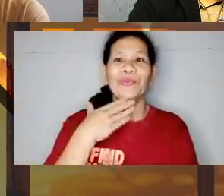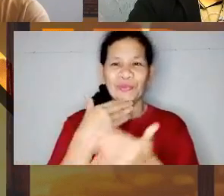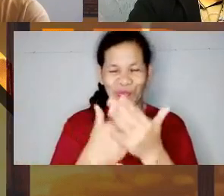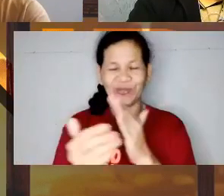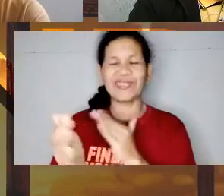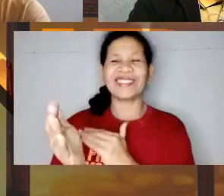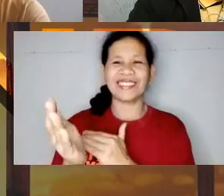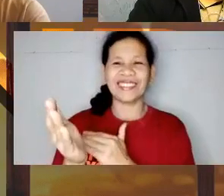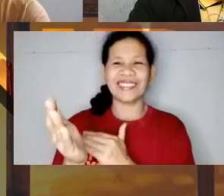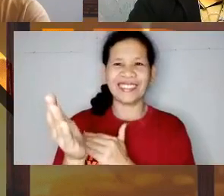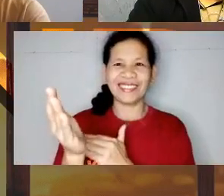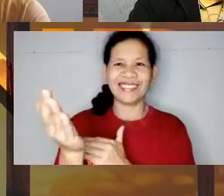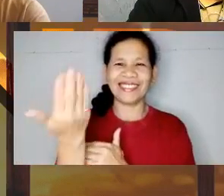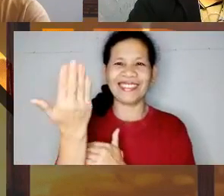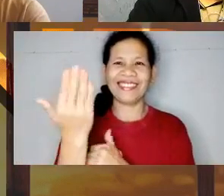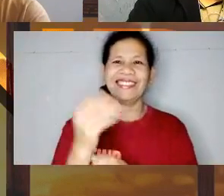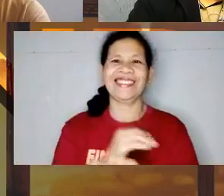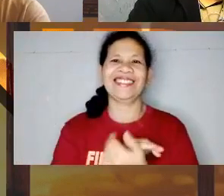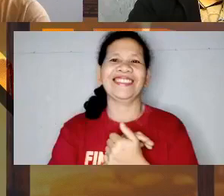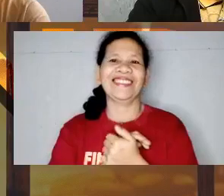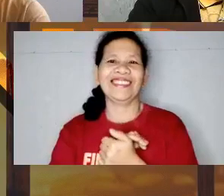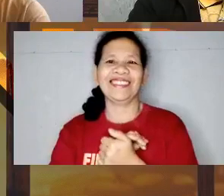ating lahat.